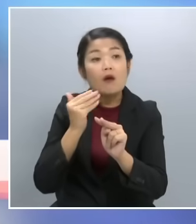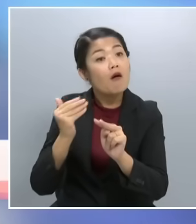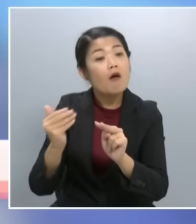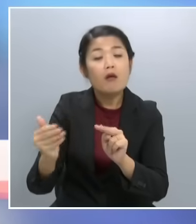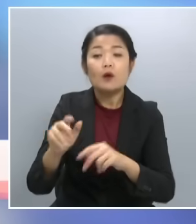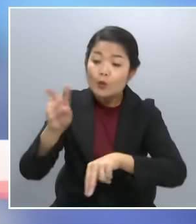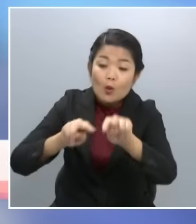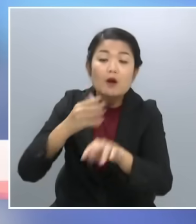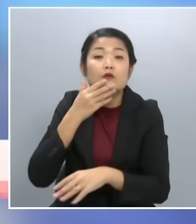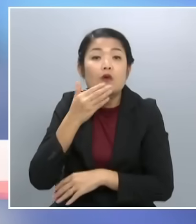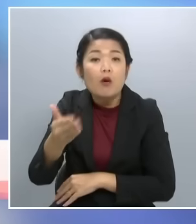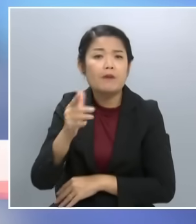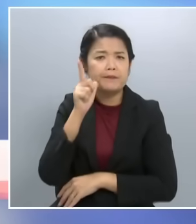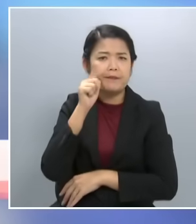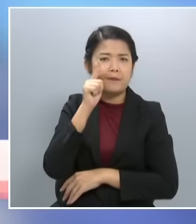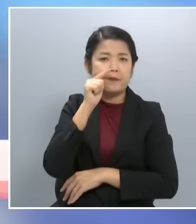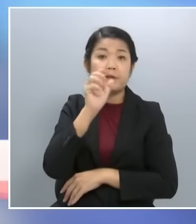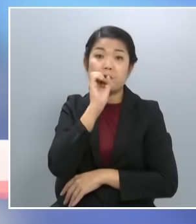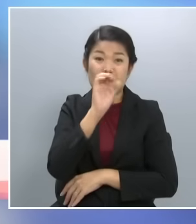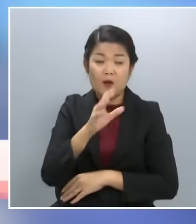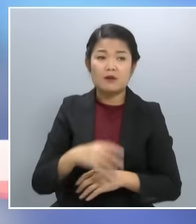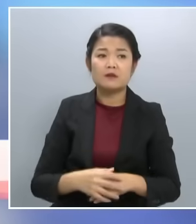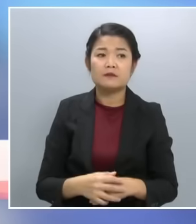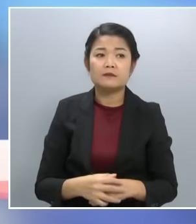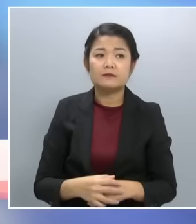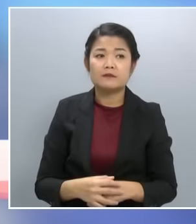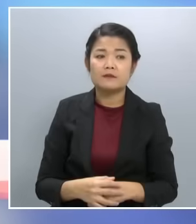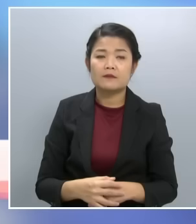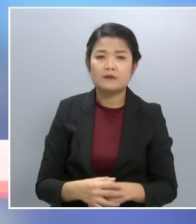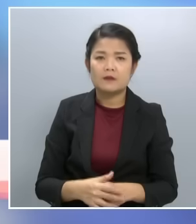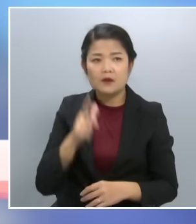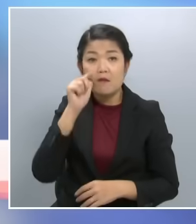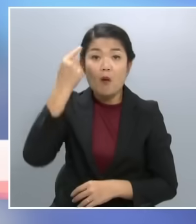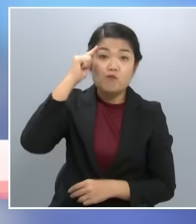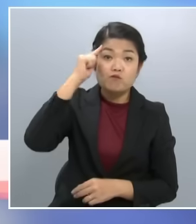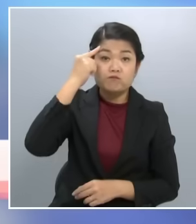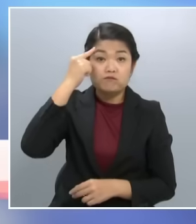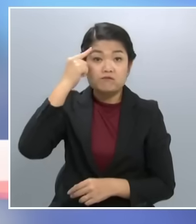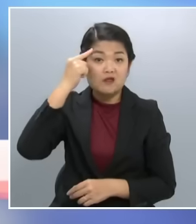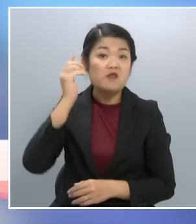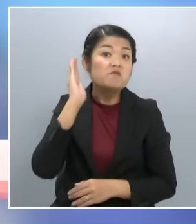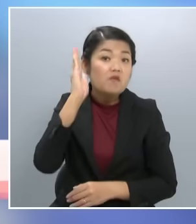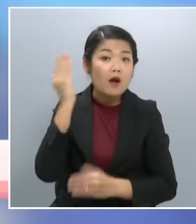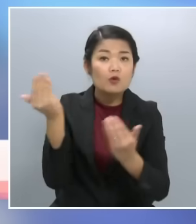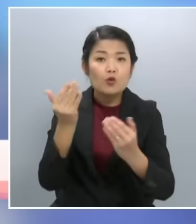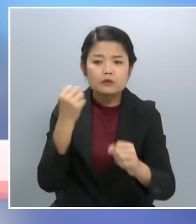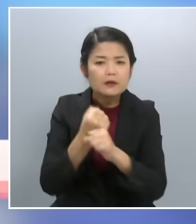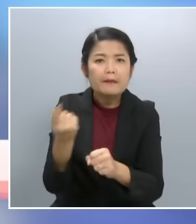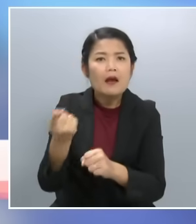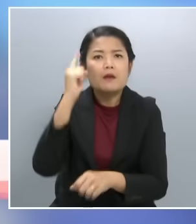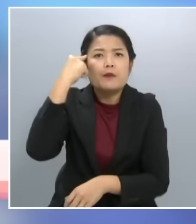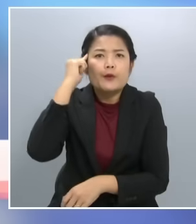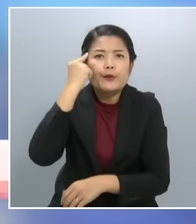ตลอดแม่อรยังบอก้วบอกว่าเหตุเกิดเนี่ยนะแม่นี่ก็ไม่รู้เหมือนกันว่าลูกชายเนี่ยไปทำอะไรแพรวหรือ